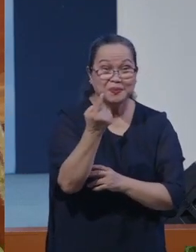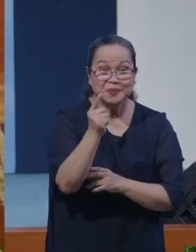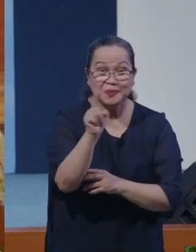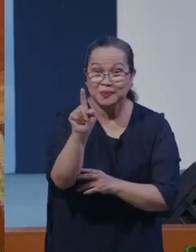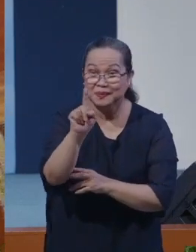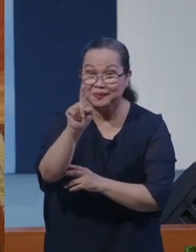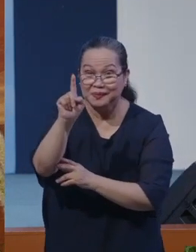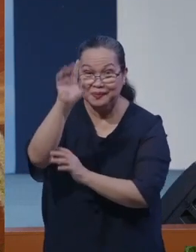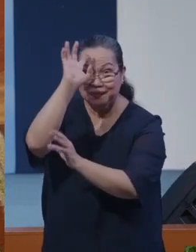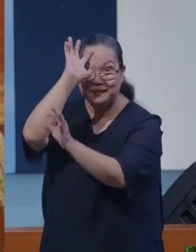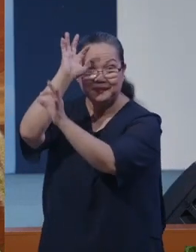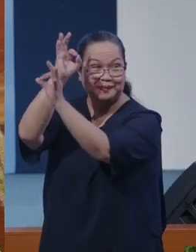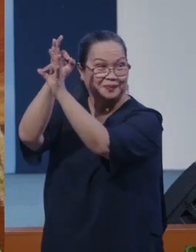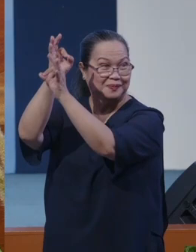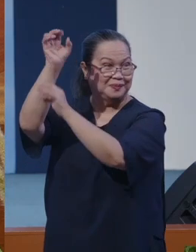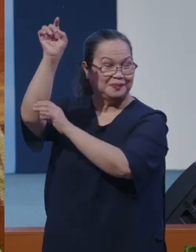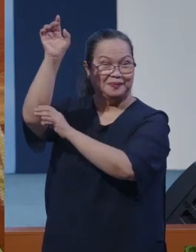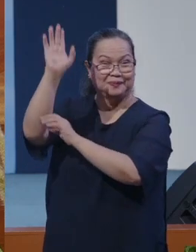pananampalataya.